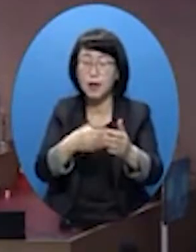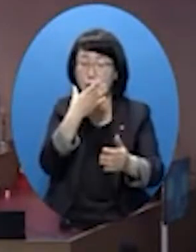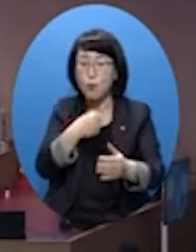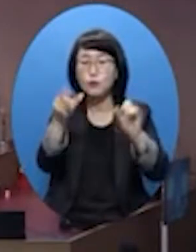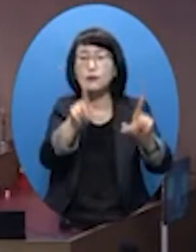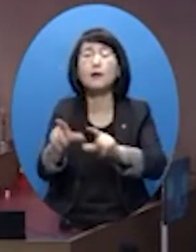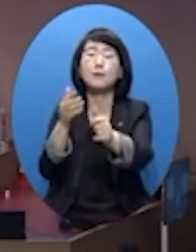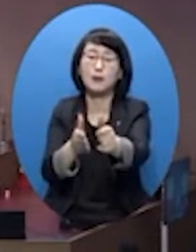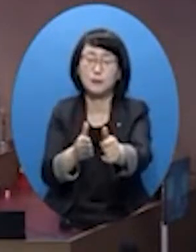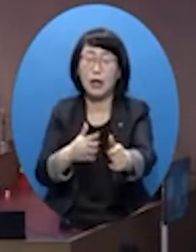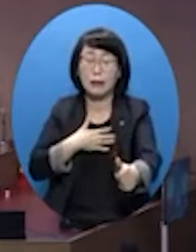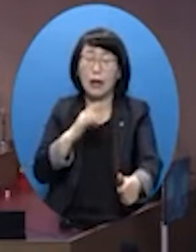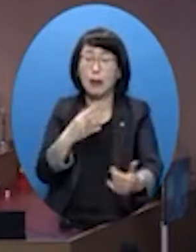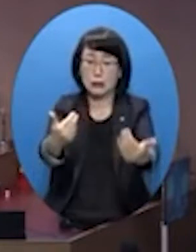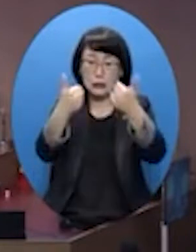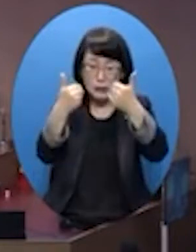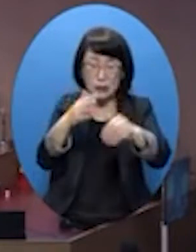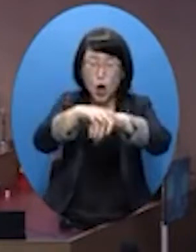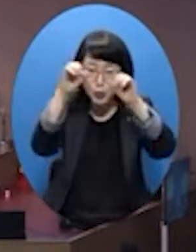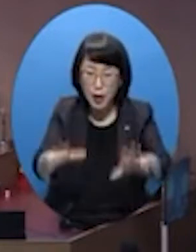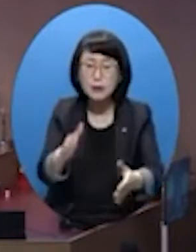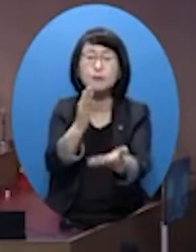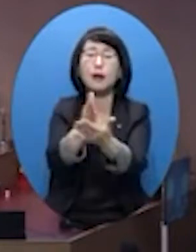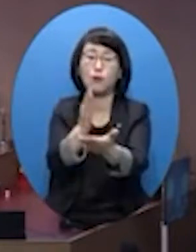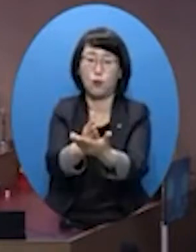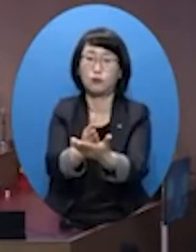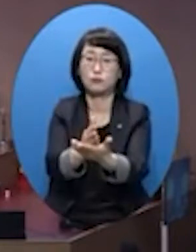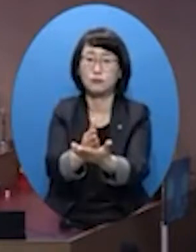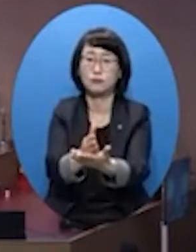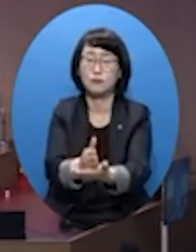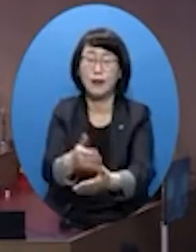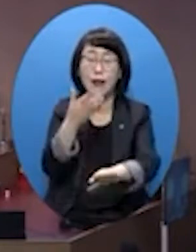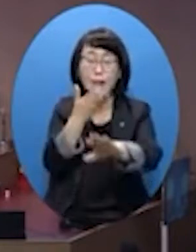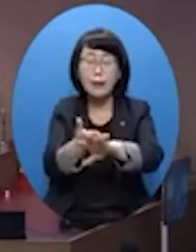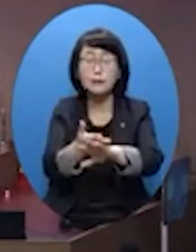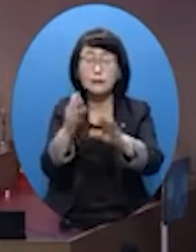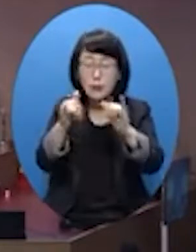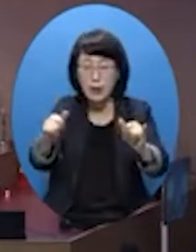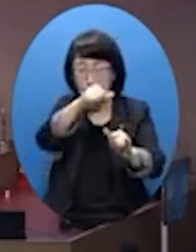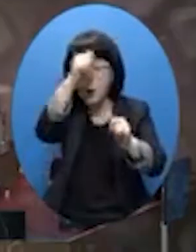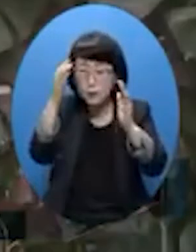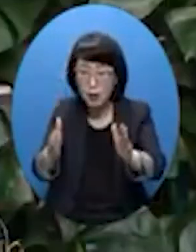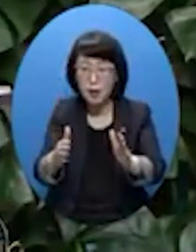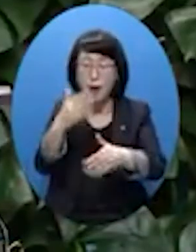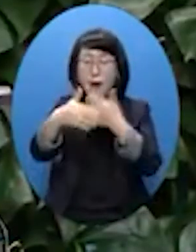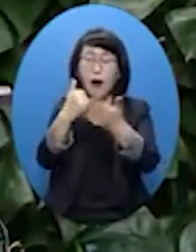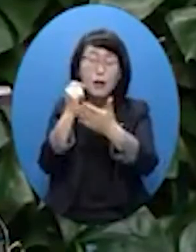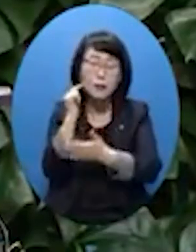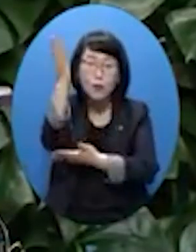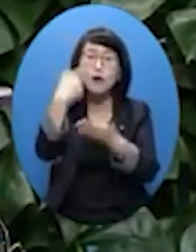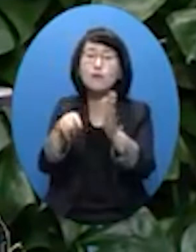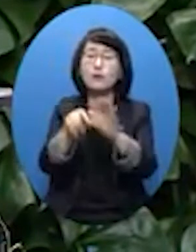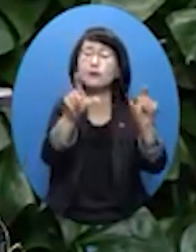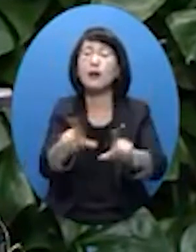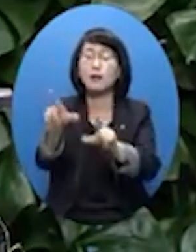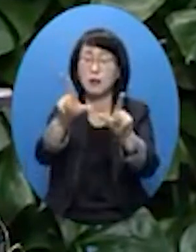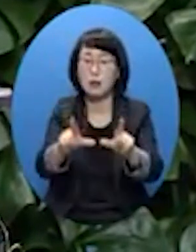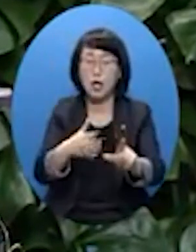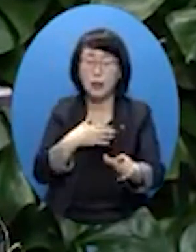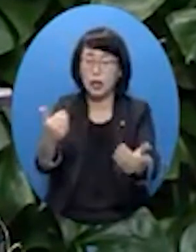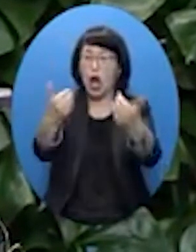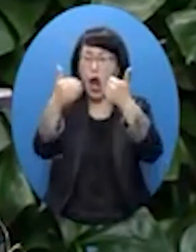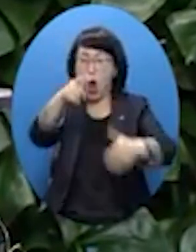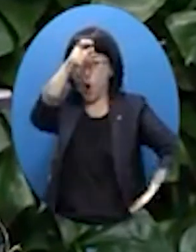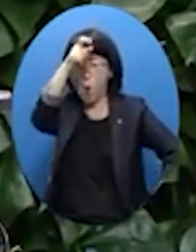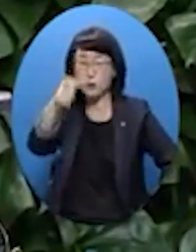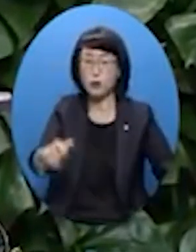바랍니다 나만을 위한 호텔 인생을 살지 말고 이제 남은 여색 하남 영어에 살아가길 바랍니다 발락 자기 주장을